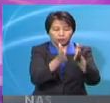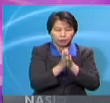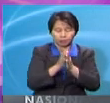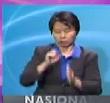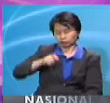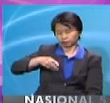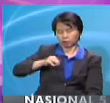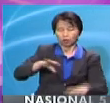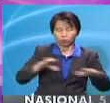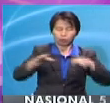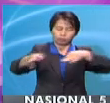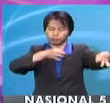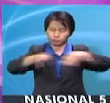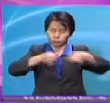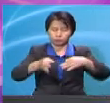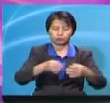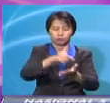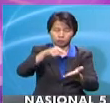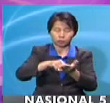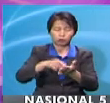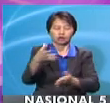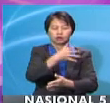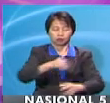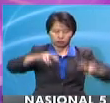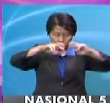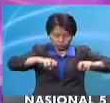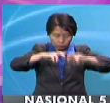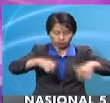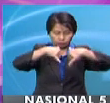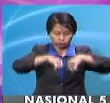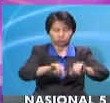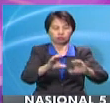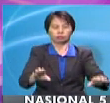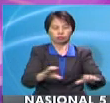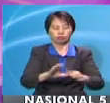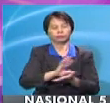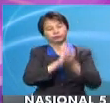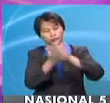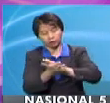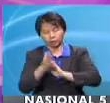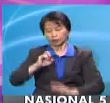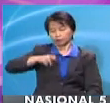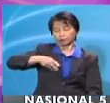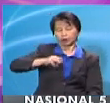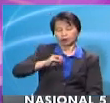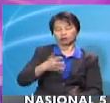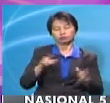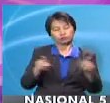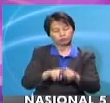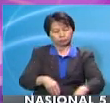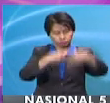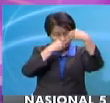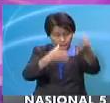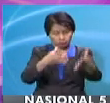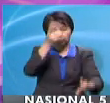sprm membuat penjelasan mengenai perkara ini Sar siasatan masih dijalankan sehubungan itu sprm juga memaklumkan